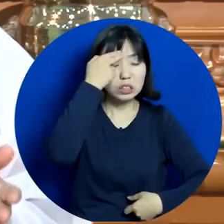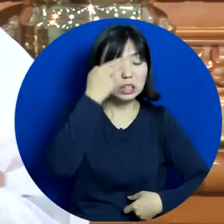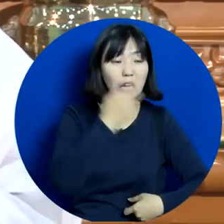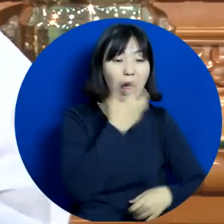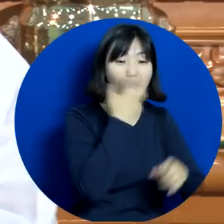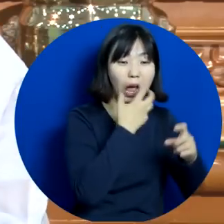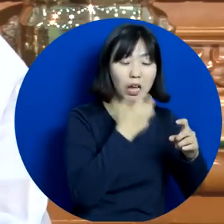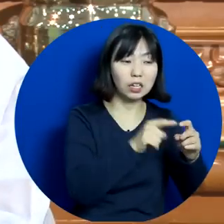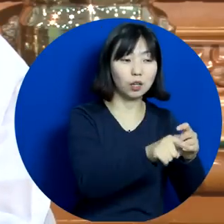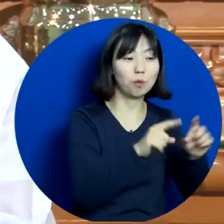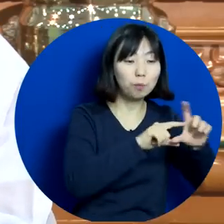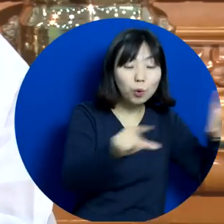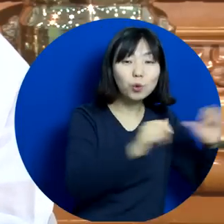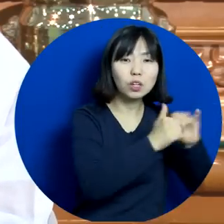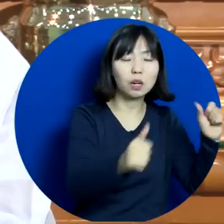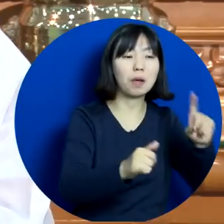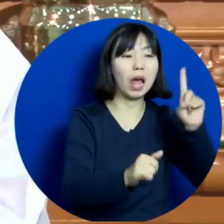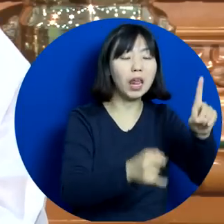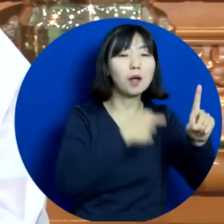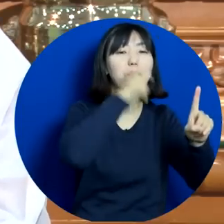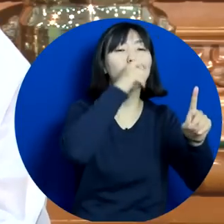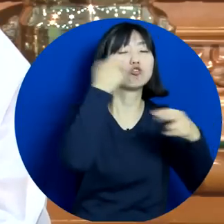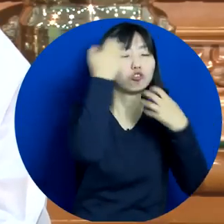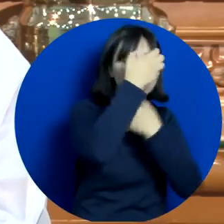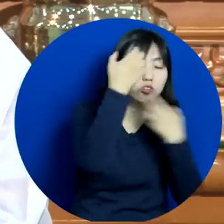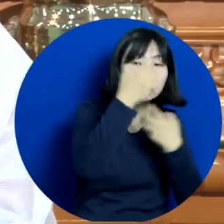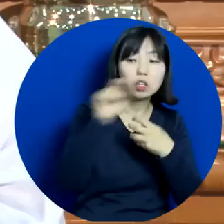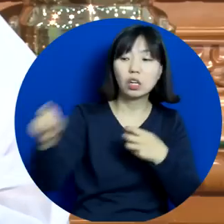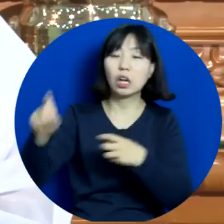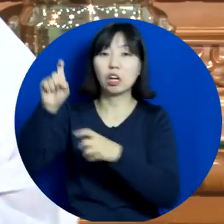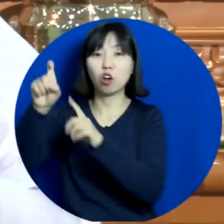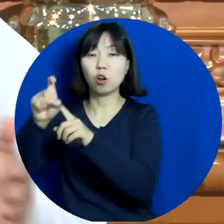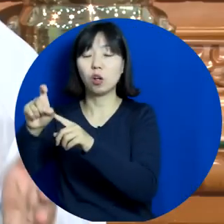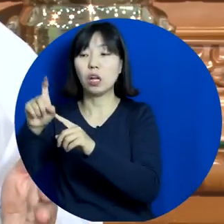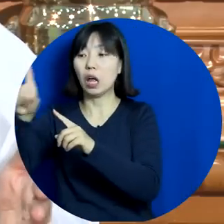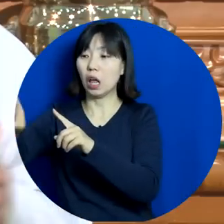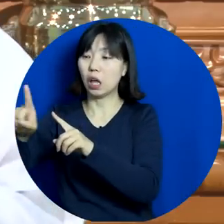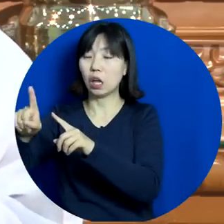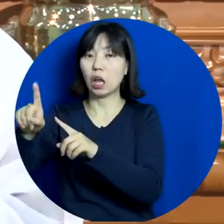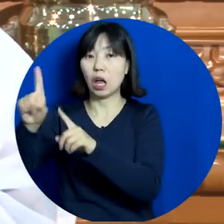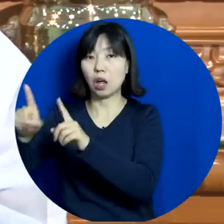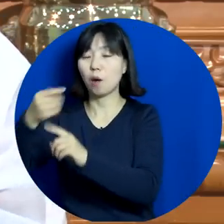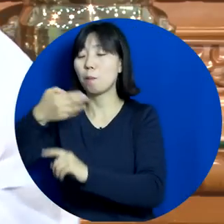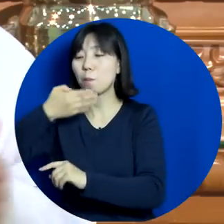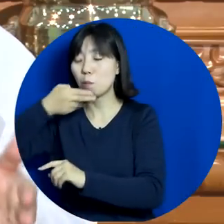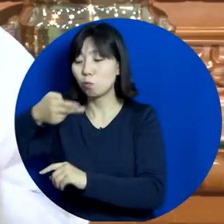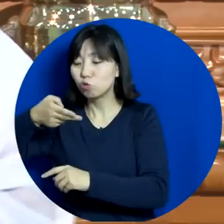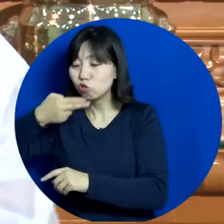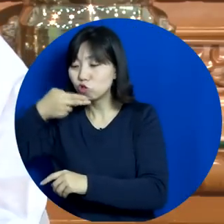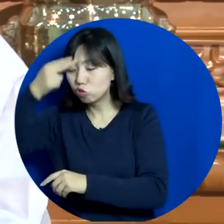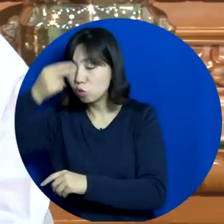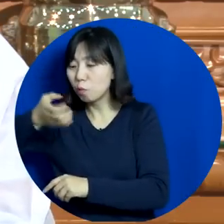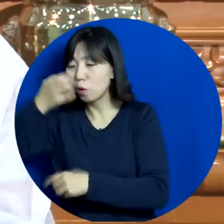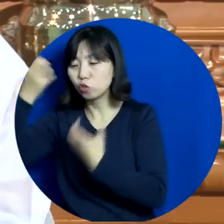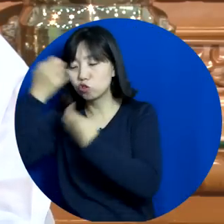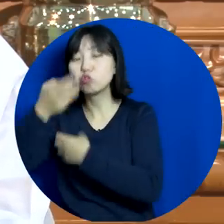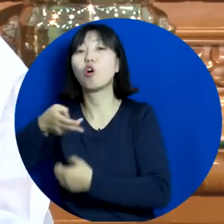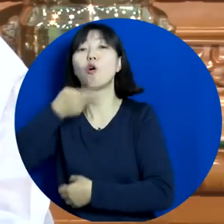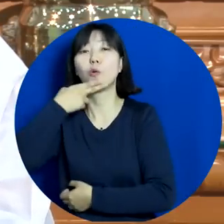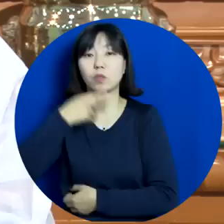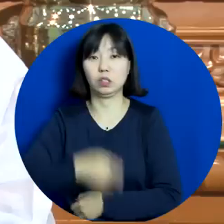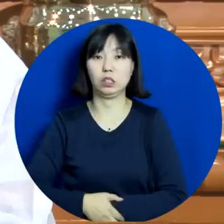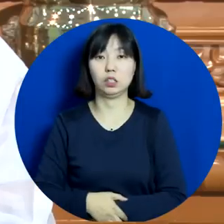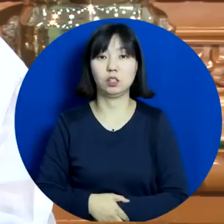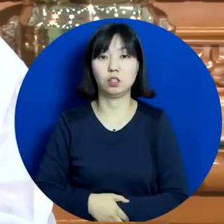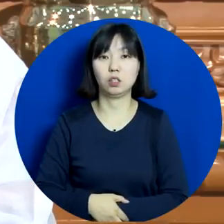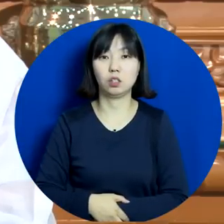먹고 취하던데 안 취하든지 변화가 있어야 된다. 여러분들도 불교인 아닌 사람과 여러분들이 차이가